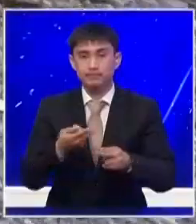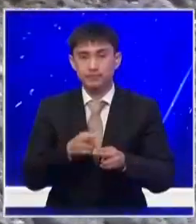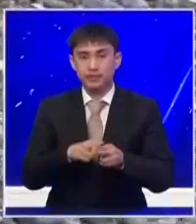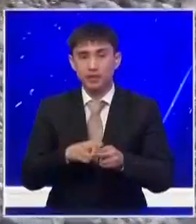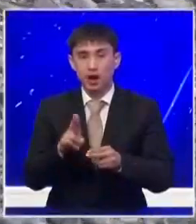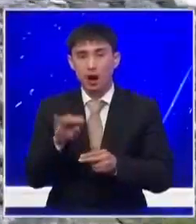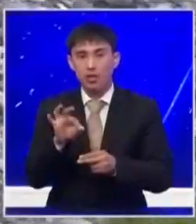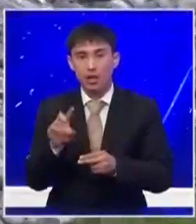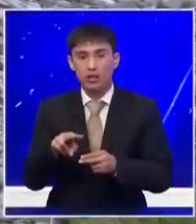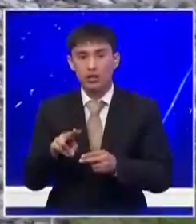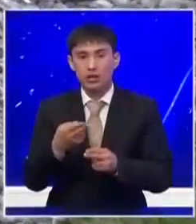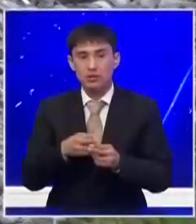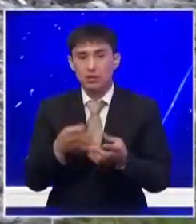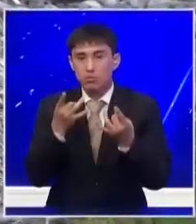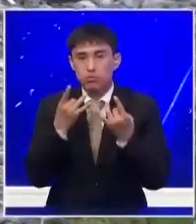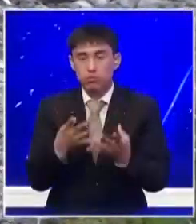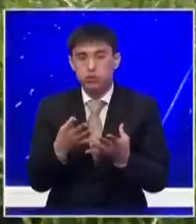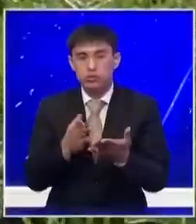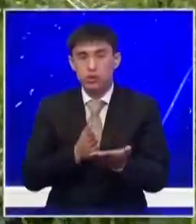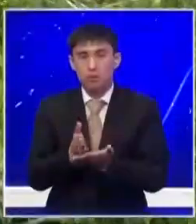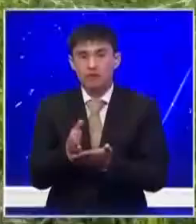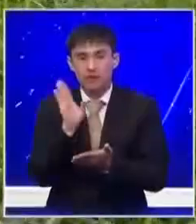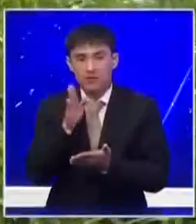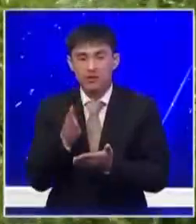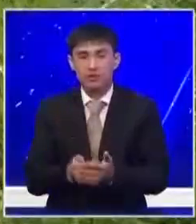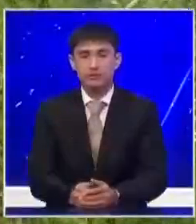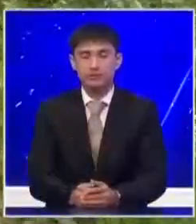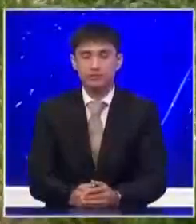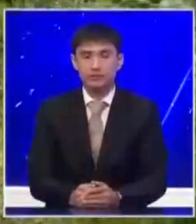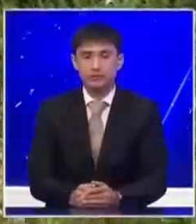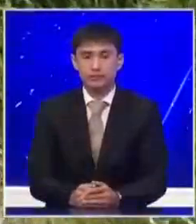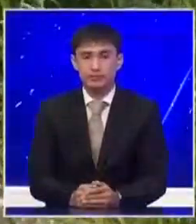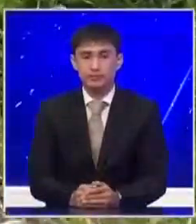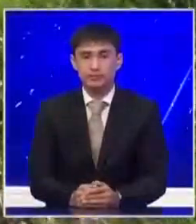Это канал. Это не канал, это просто направление воды.